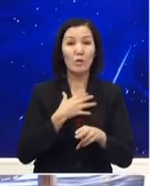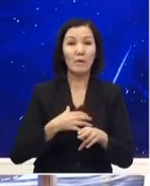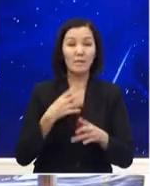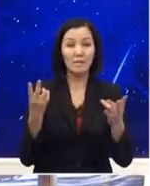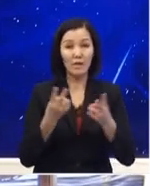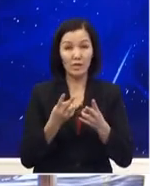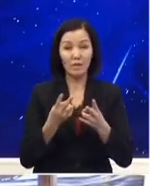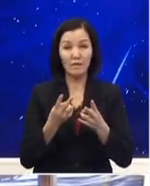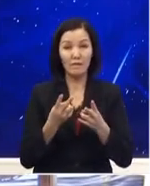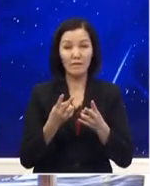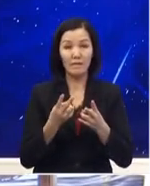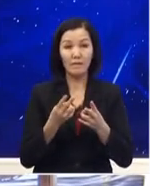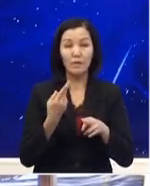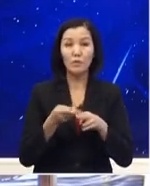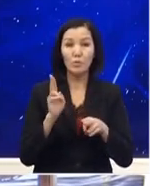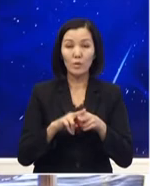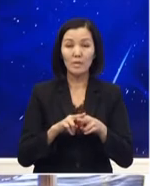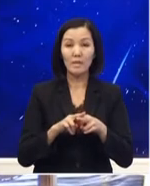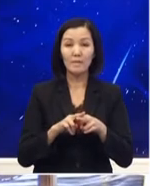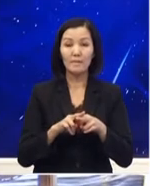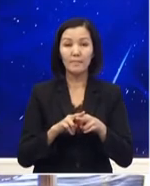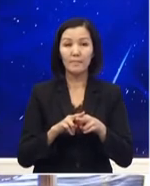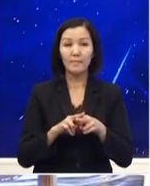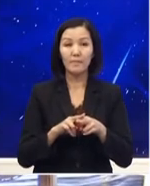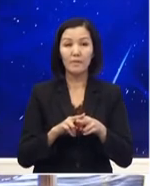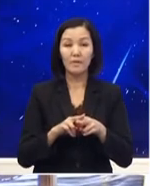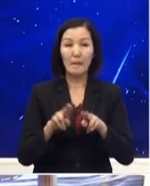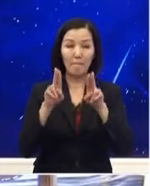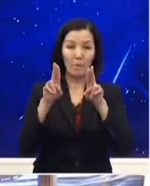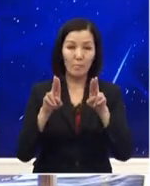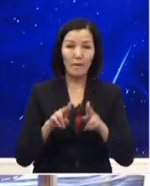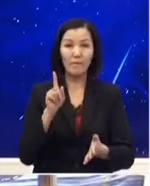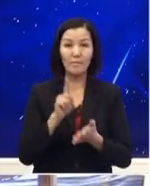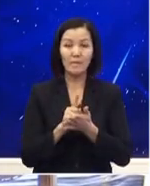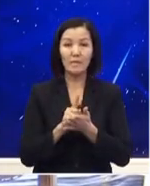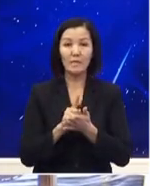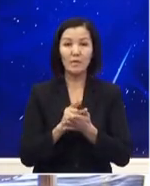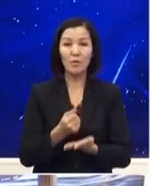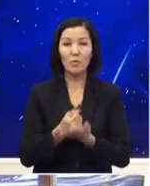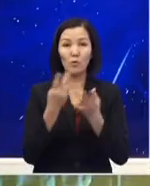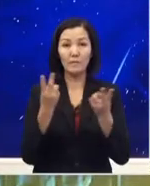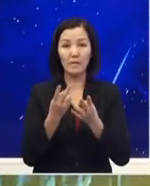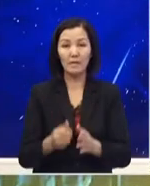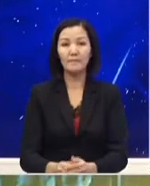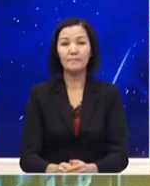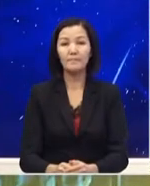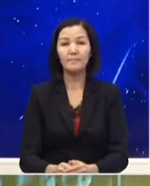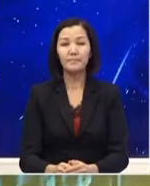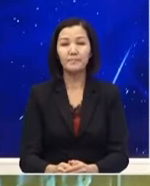қадам. Сондықтан бұл норманы міндетті түрде қолдауымыз керек.